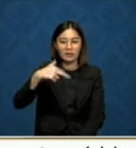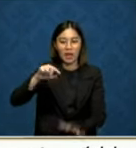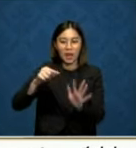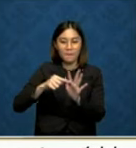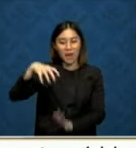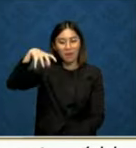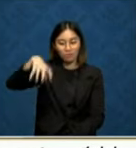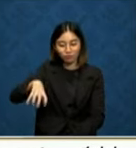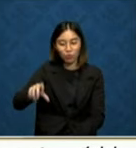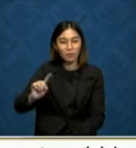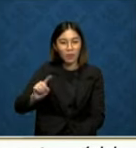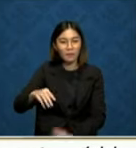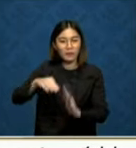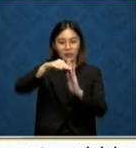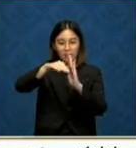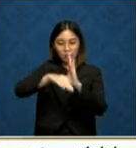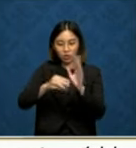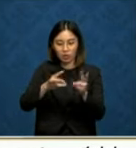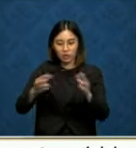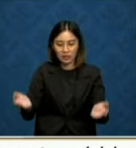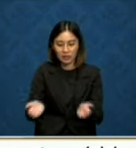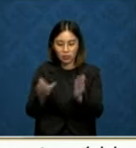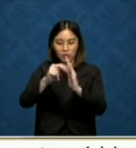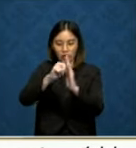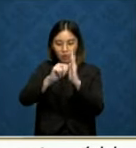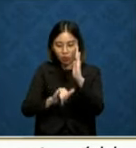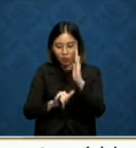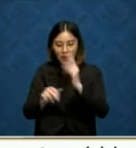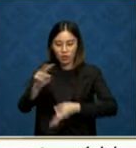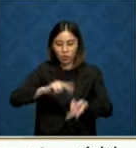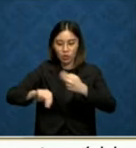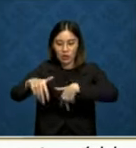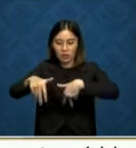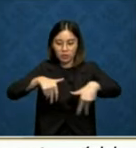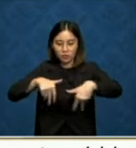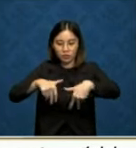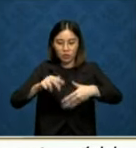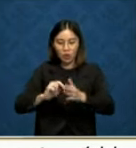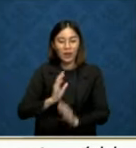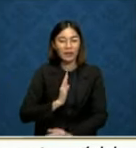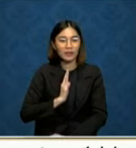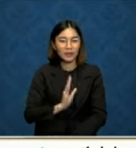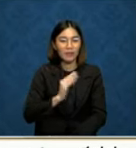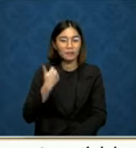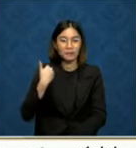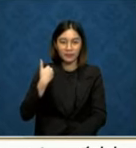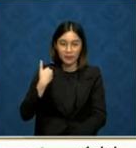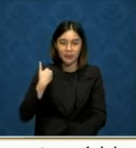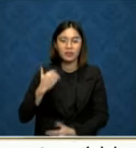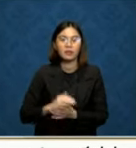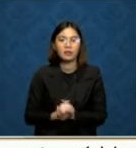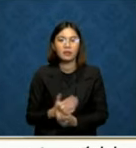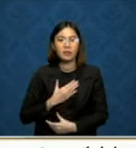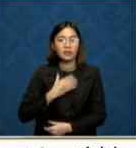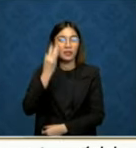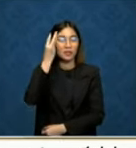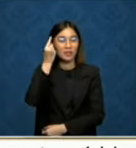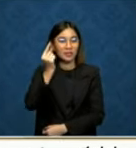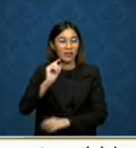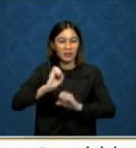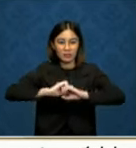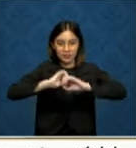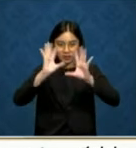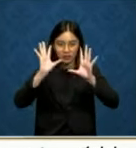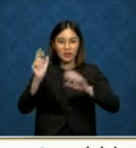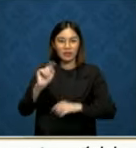ควรเป็นกรไรผลักดันนโยบายเพื่คลุคลอง ผู้ประโบิโพ szให้ได้รับความเป็ธรรมแล้วก็ยัคิดว่าชัดเจน